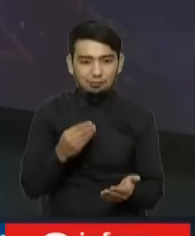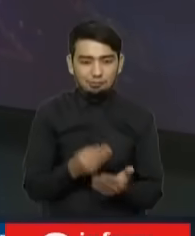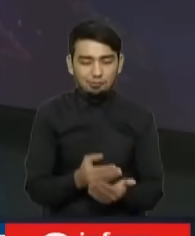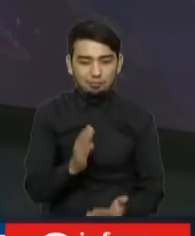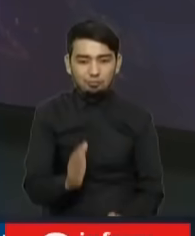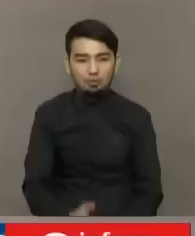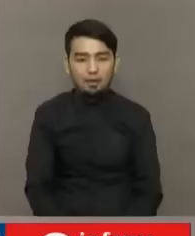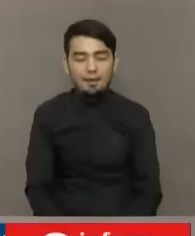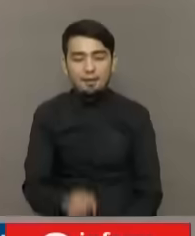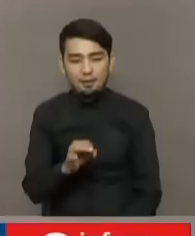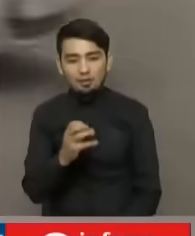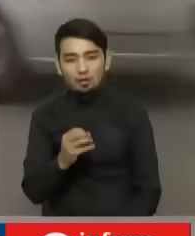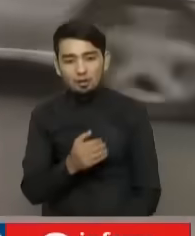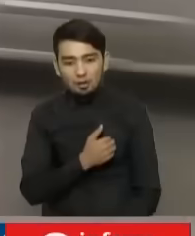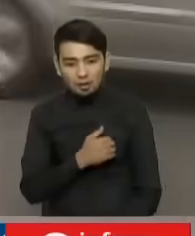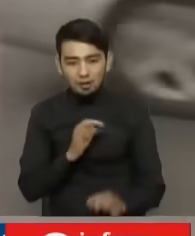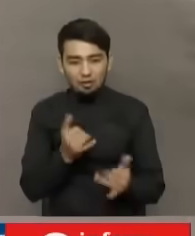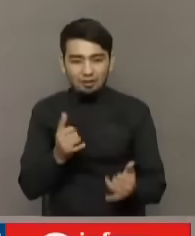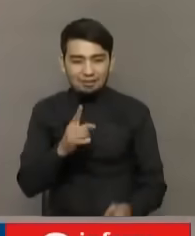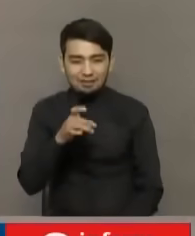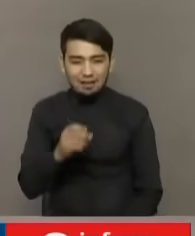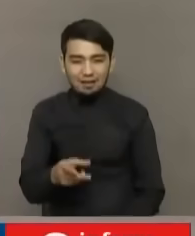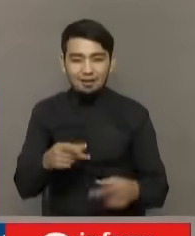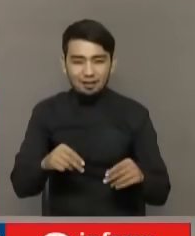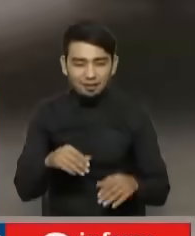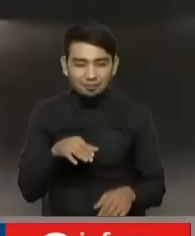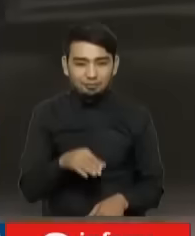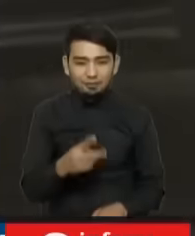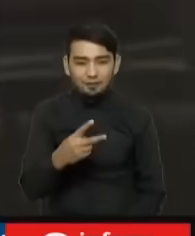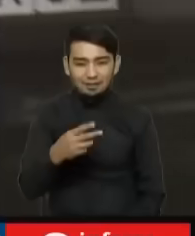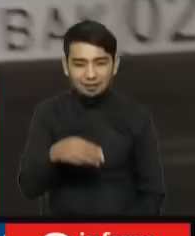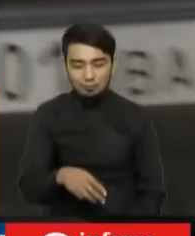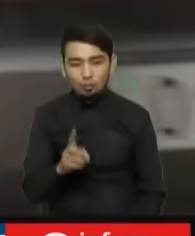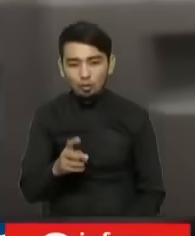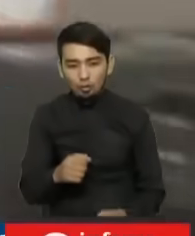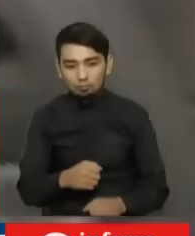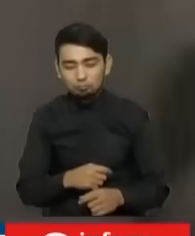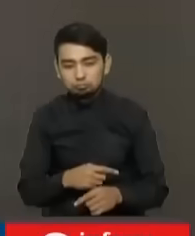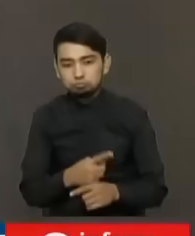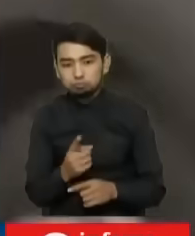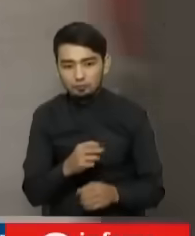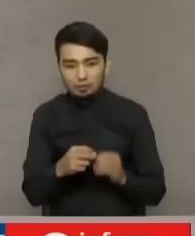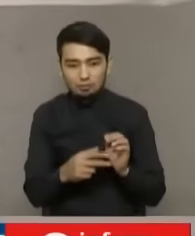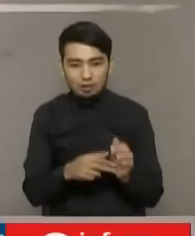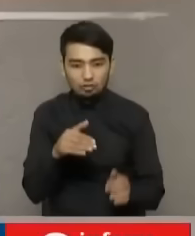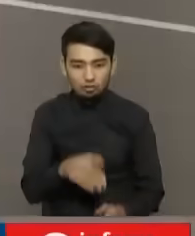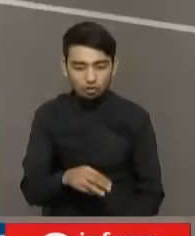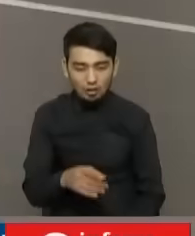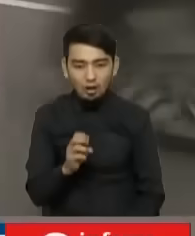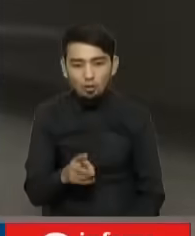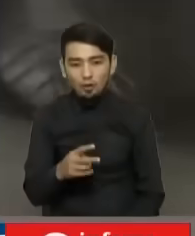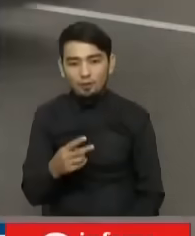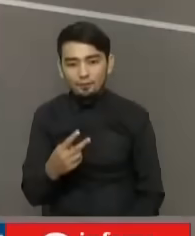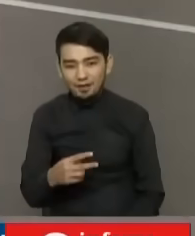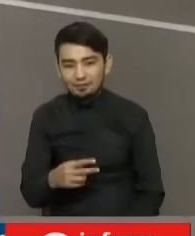артады. Айта кетейік, бүгінде белгіленген жылдамдықта 20 шақырымға дейін асырған жағдайда 18 мың теңге, ал 20-дан 40